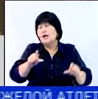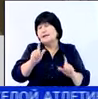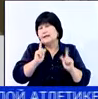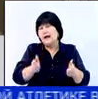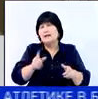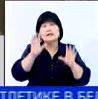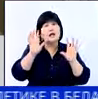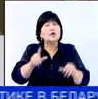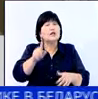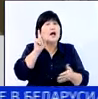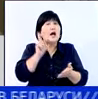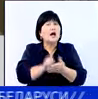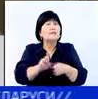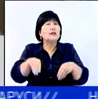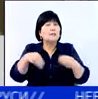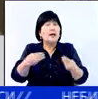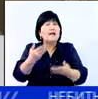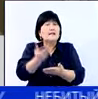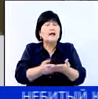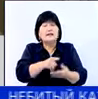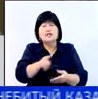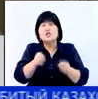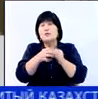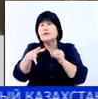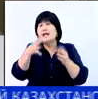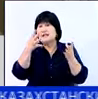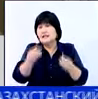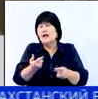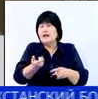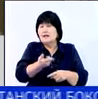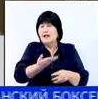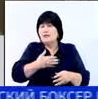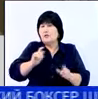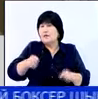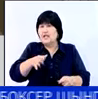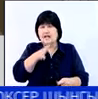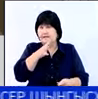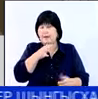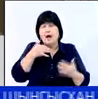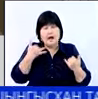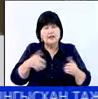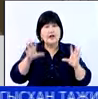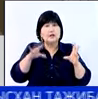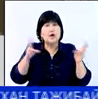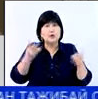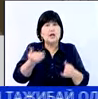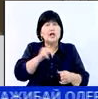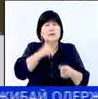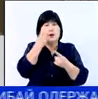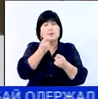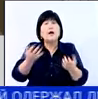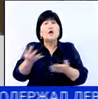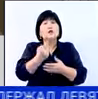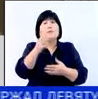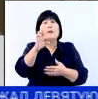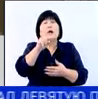Согласно законам, они обязаны предоставить данные в течение 15 дней. Для нас это потеря времени. Теперь вся нужная для работы информация собрана